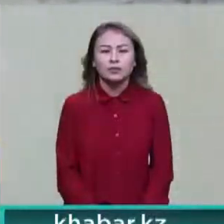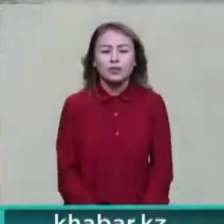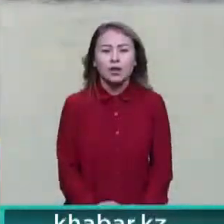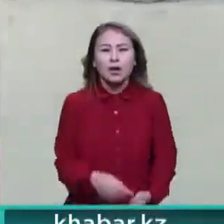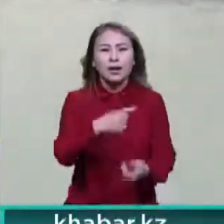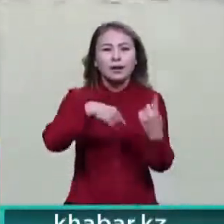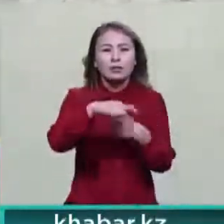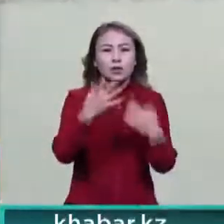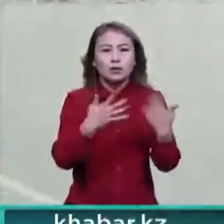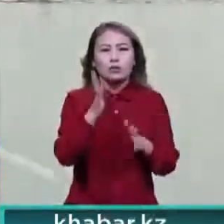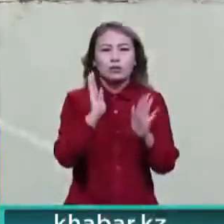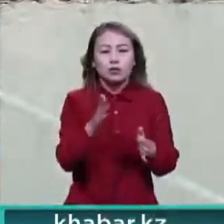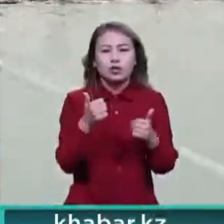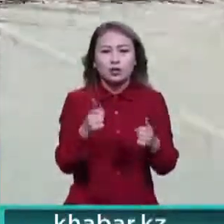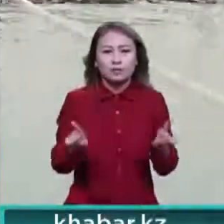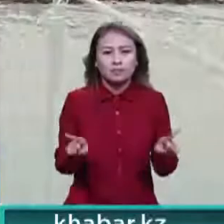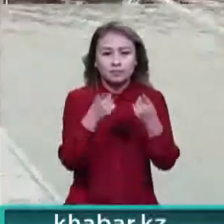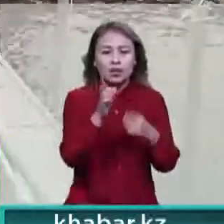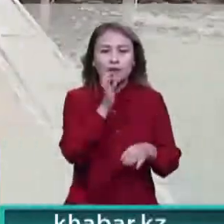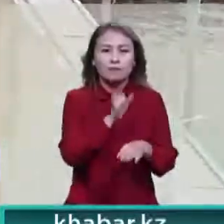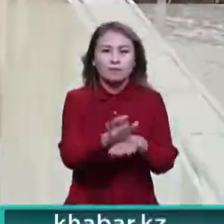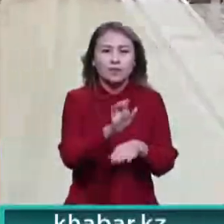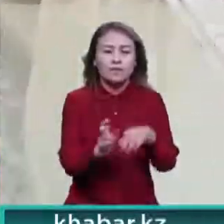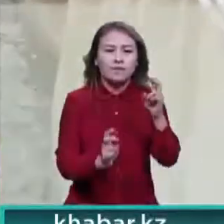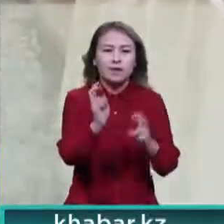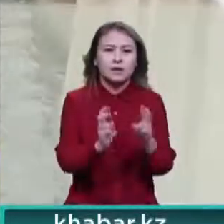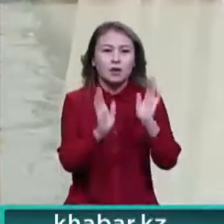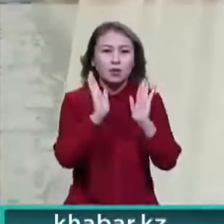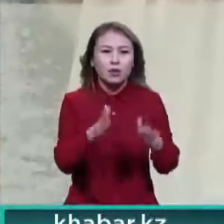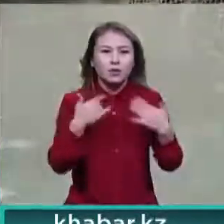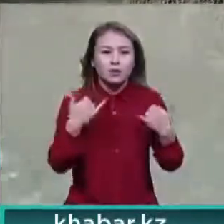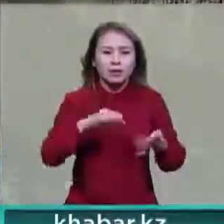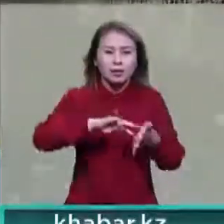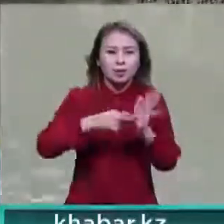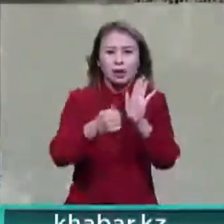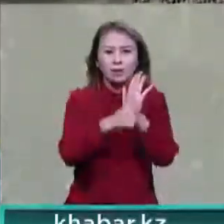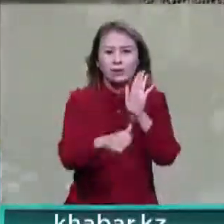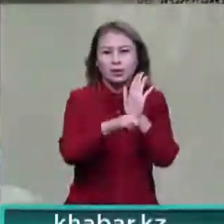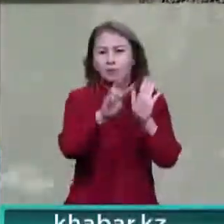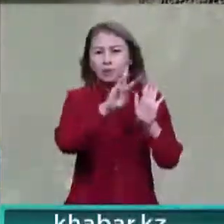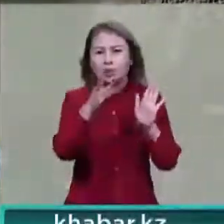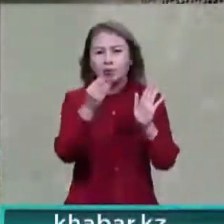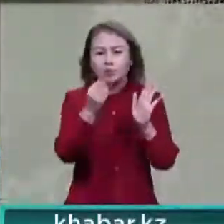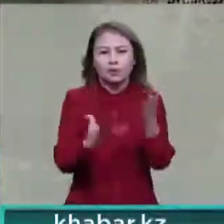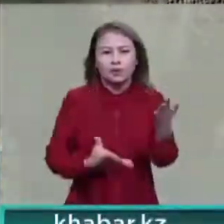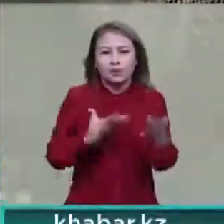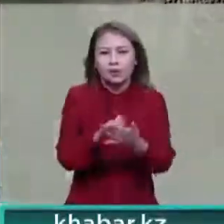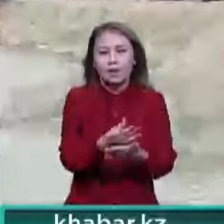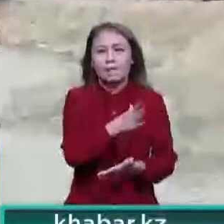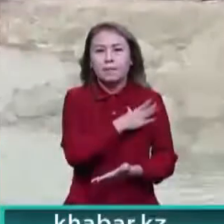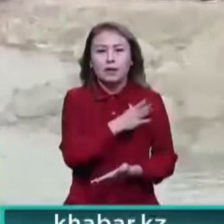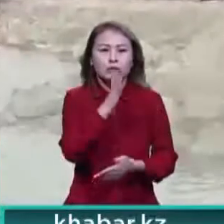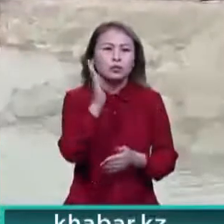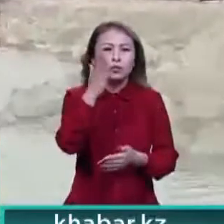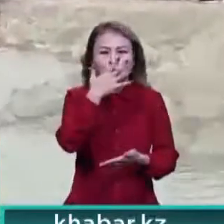Кәсіпкер бизнесі алға басса, алдағы уақытта балық өнімдерін шығаратын фабрикада ашпақ. Қазірдің өзінде бұл жобаға 66 миллион теңге жеке қаржысын жұмсаған компания келешекте